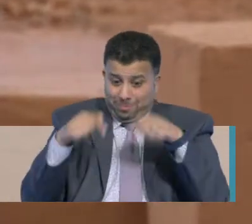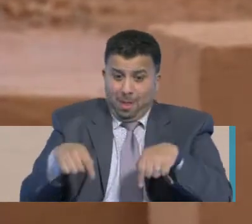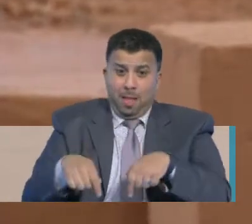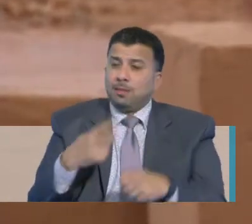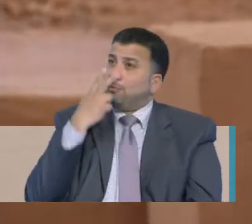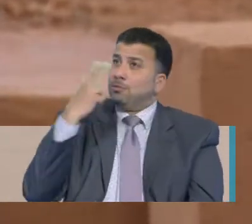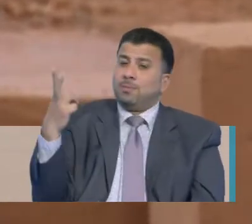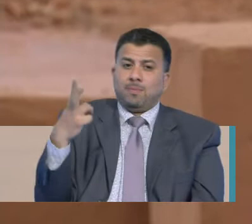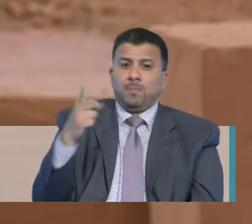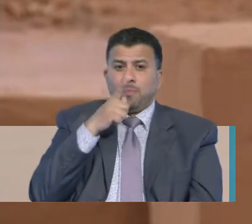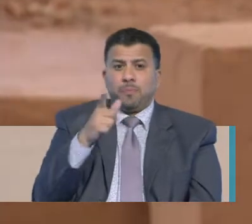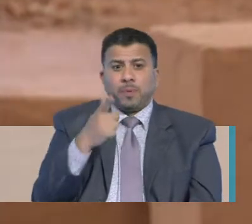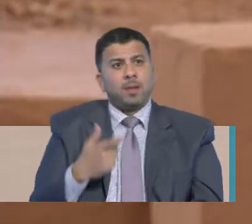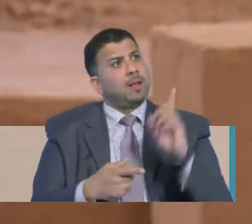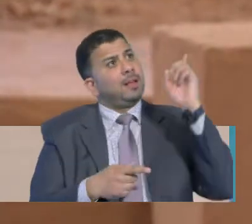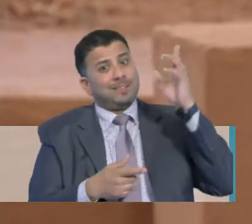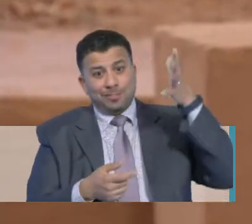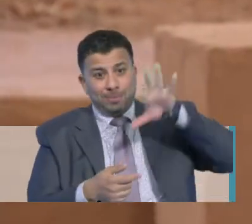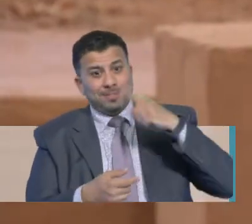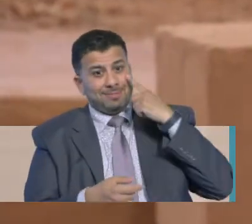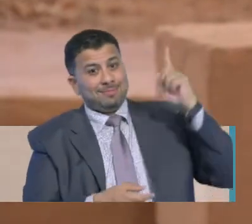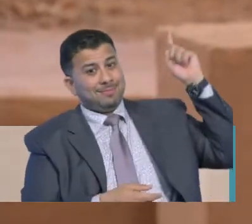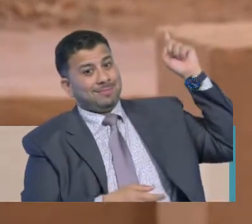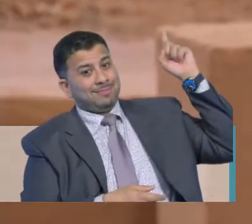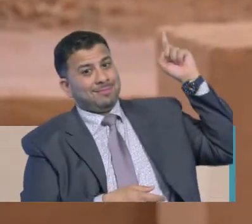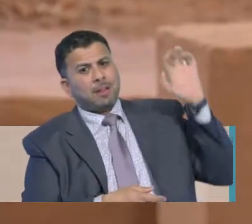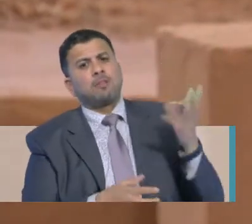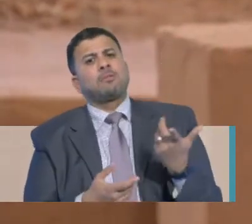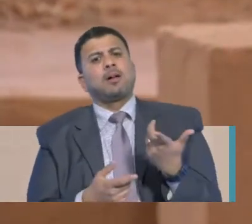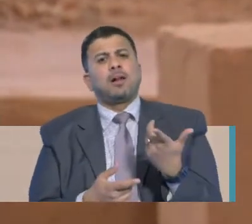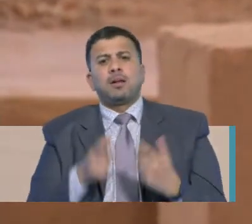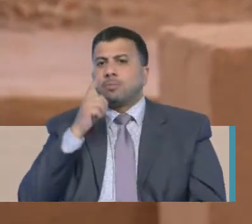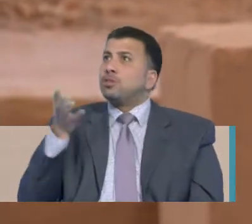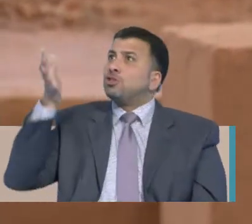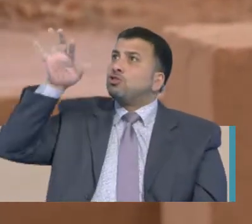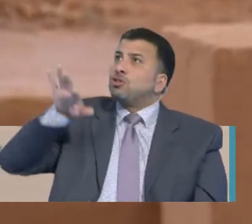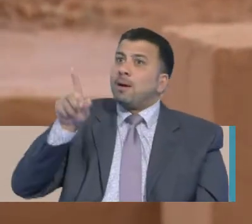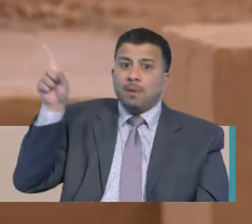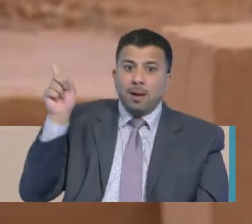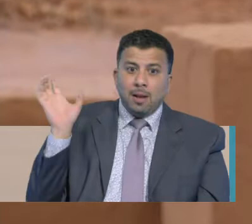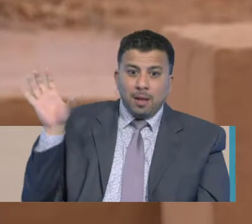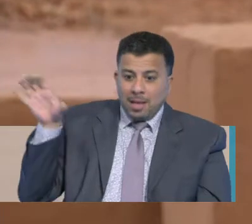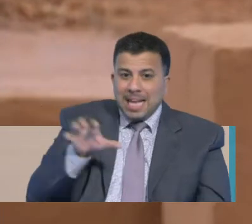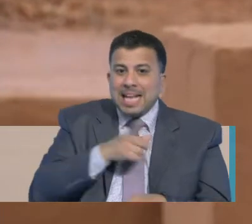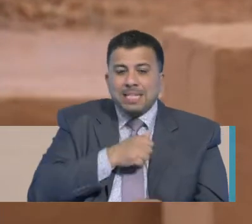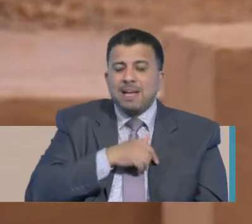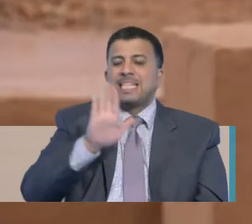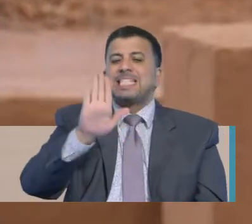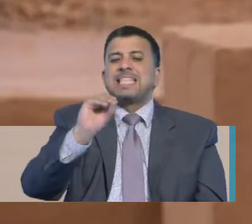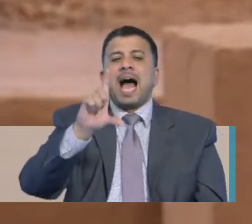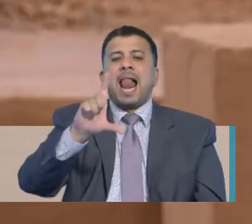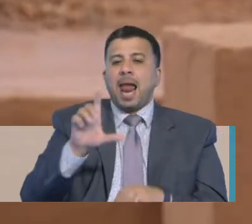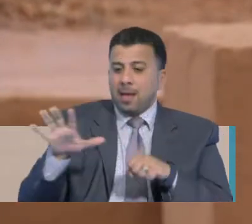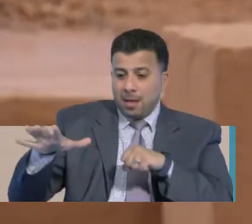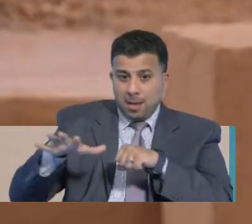طيب إيش جاب الرمل هذا هنا؟ هذا الحين من الجبال إلى نوصل هنا سهل، نفس الشيء